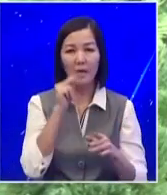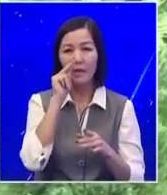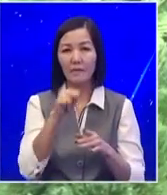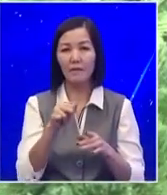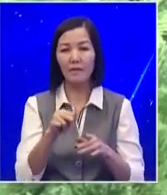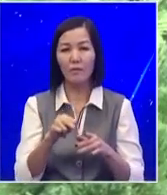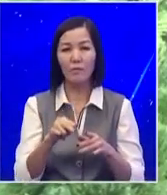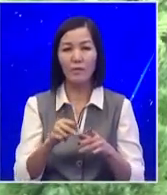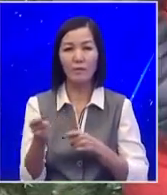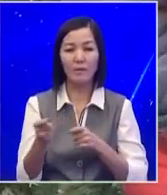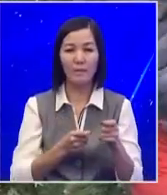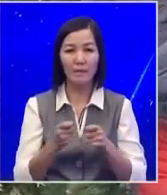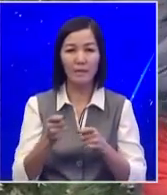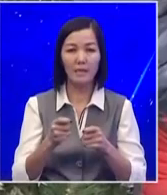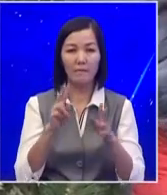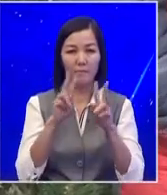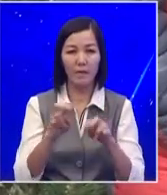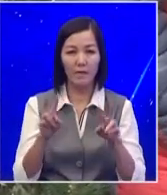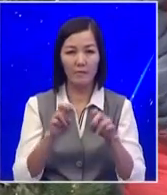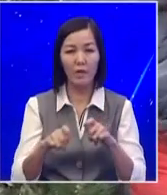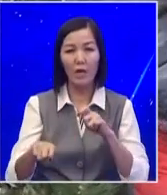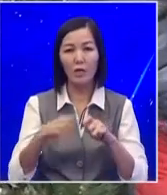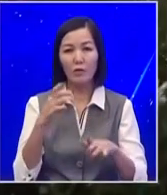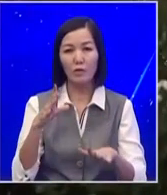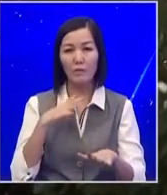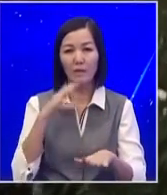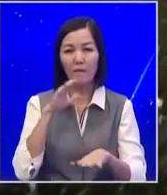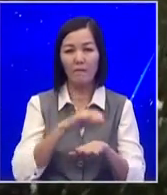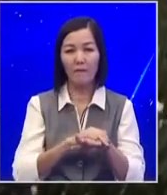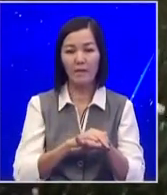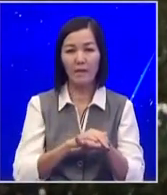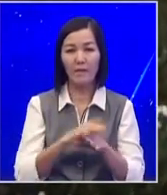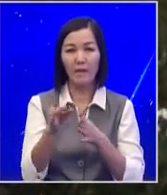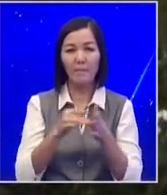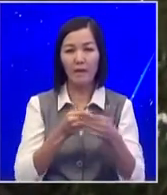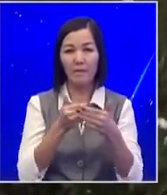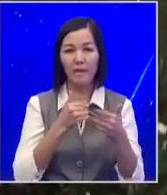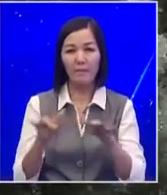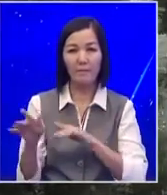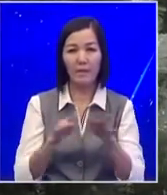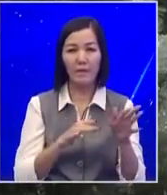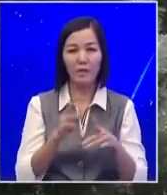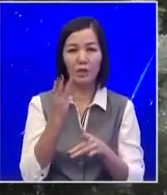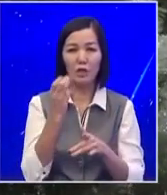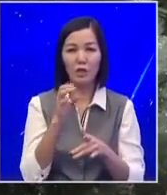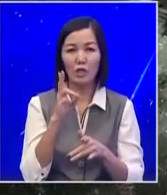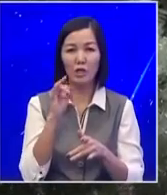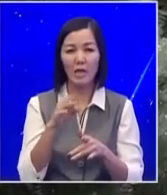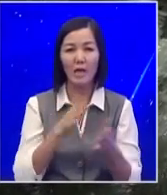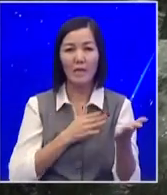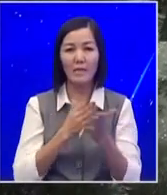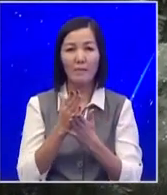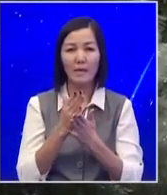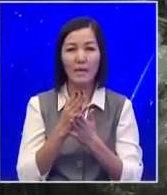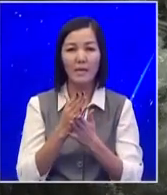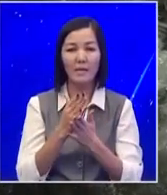заведено административное производство. Нарушение было выявлено в ходе оперативно-профилактического мероприятия «Шерша», направленное